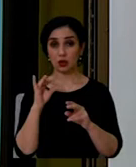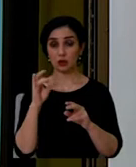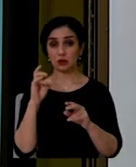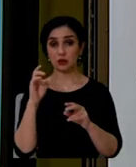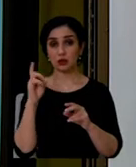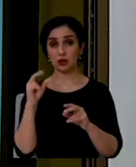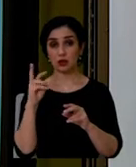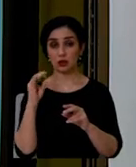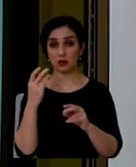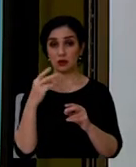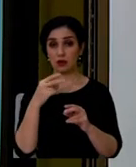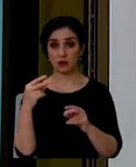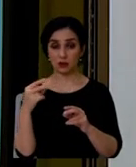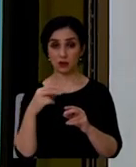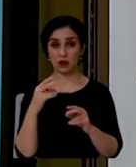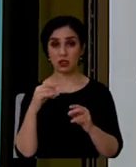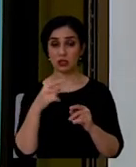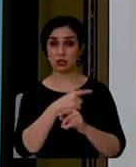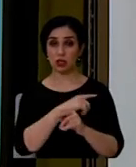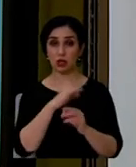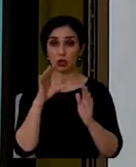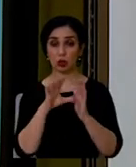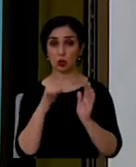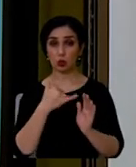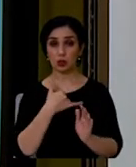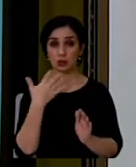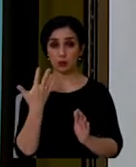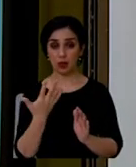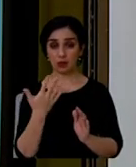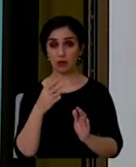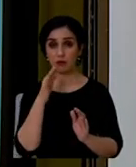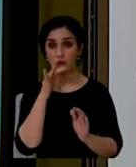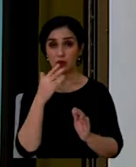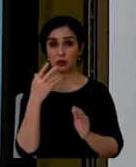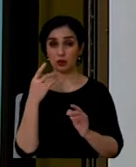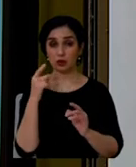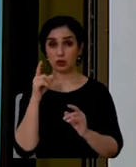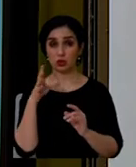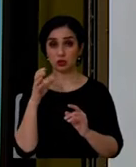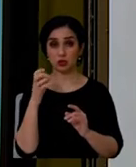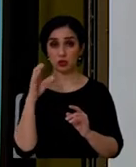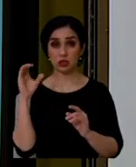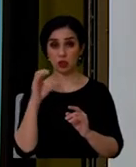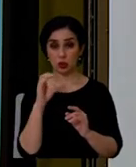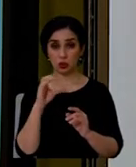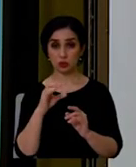кальция равна. Сила тока у нас 5, времени у нас 1500 секунд.